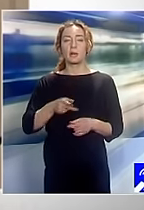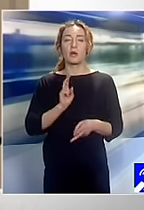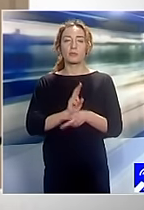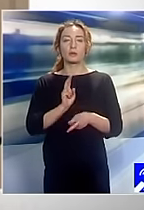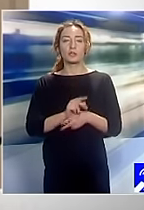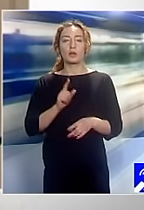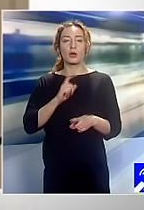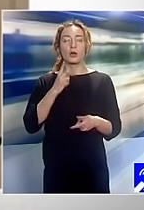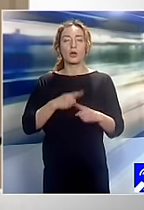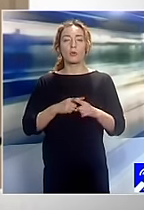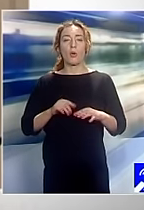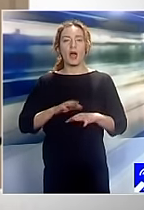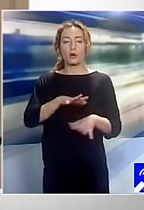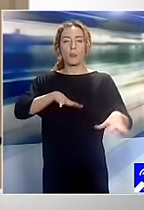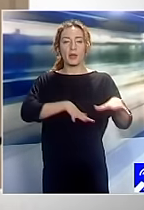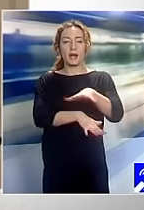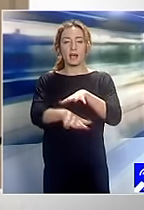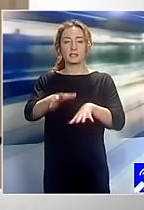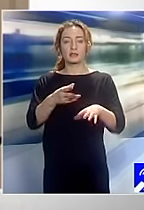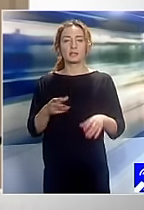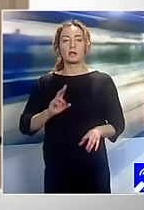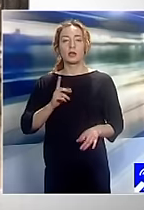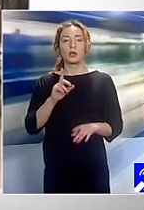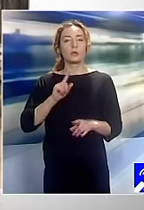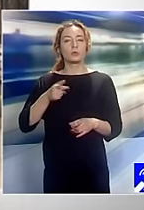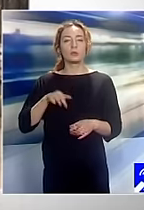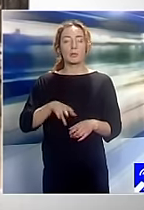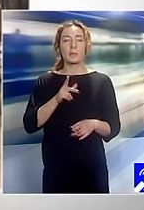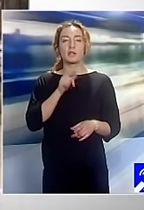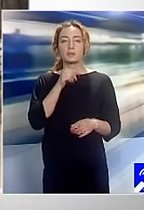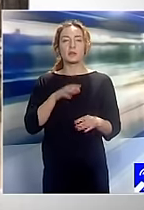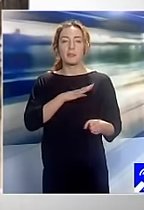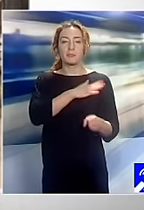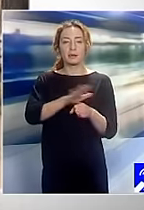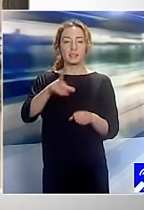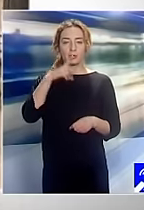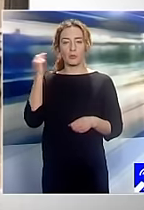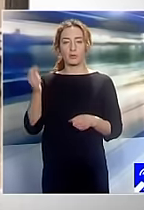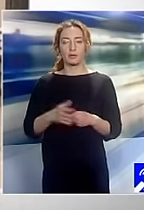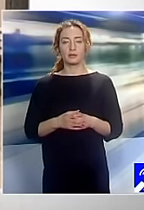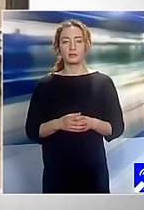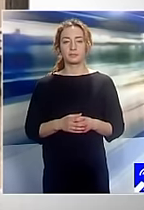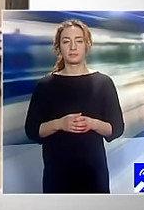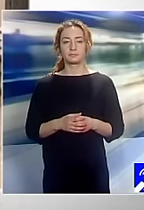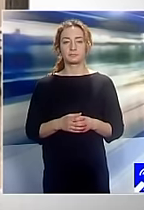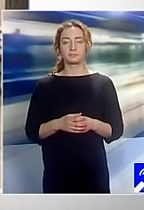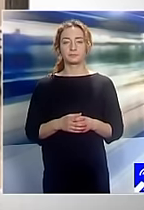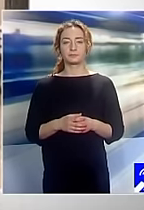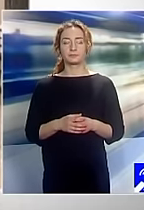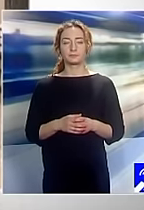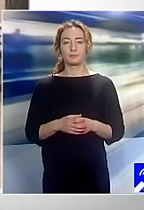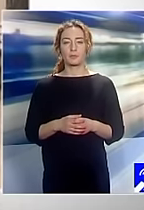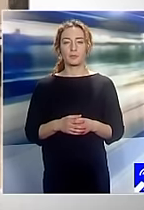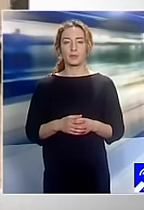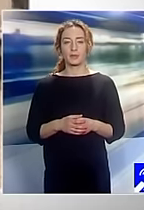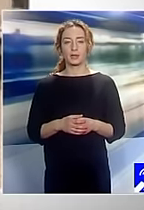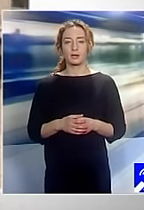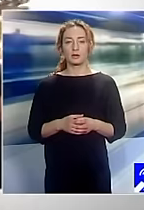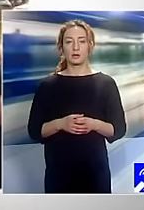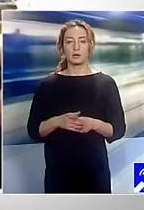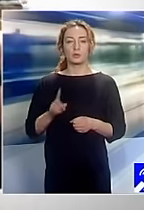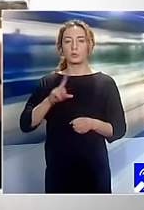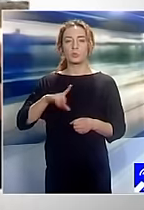aglomerațiile, deci să nu ne ducem acolo unde este foarte multă lume. Iernile blânde sunt nesănătoase, susțin însă cei mai în vârstă.